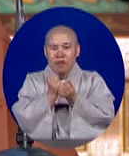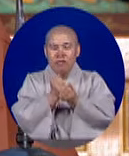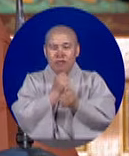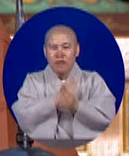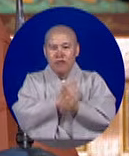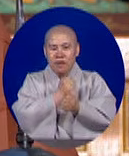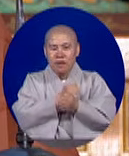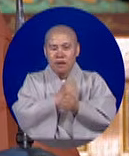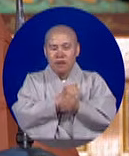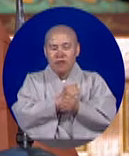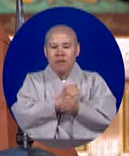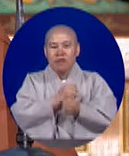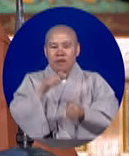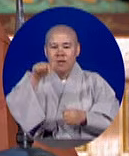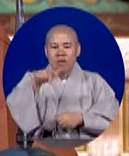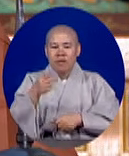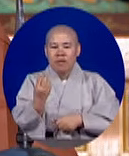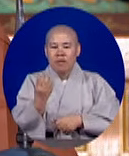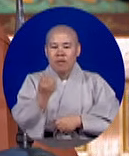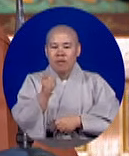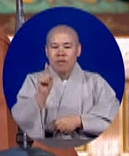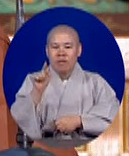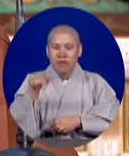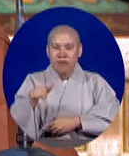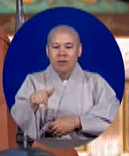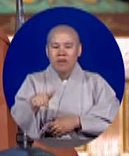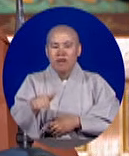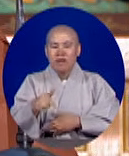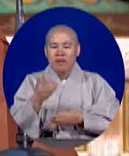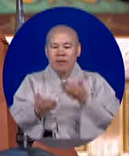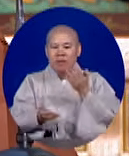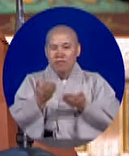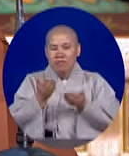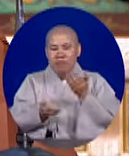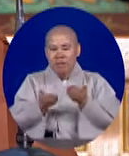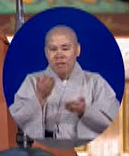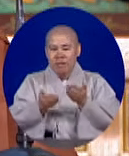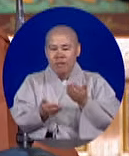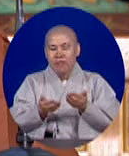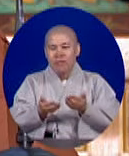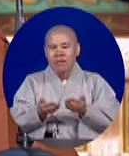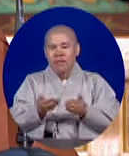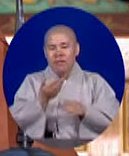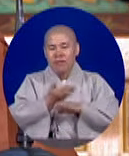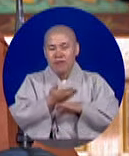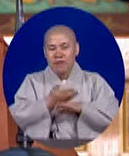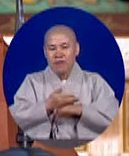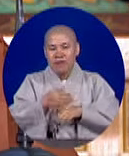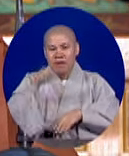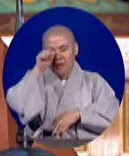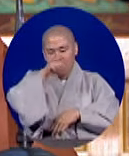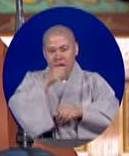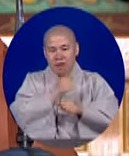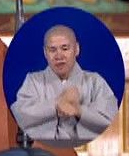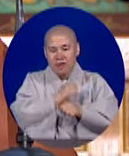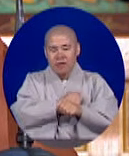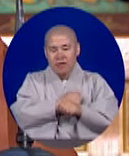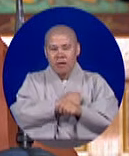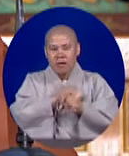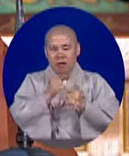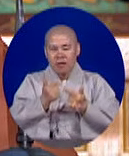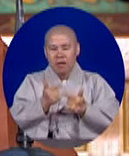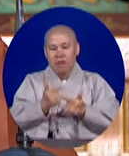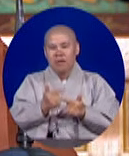교학이라 이렇게 설명을 해요. 그 차원이 다르잖아요. 덮어놓고 갔다 하는 거하고 덮어놓고 다르다고